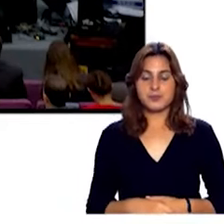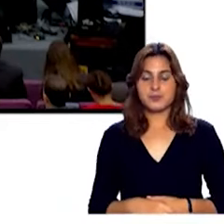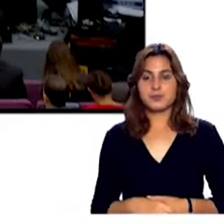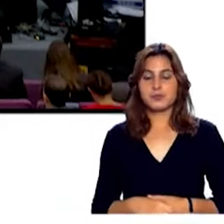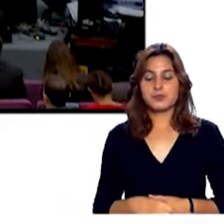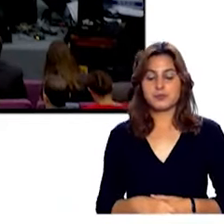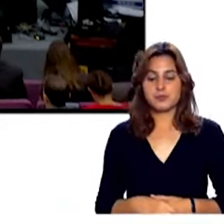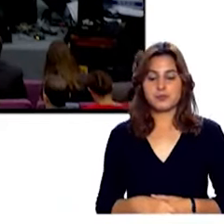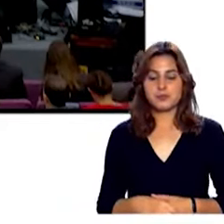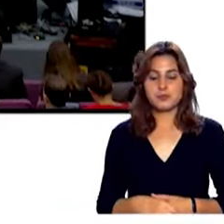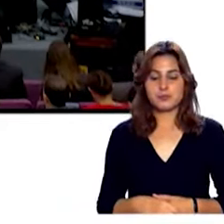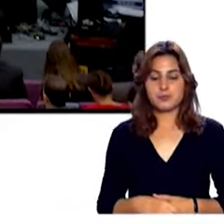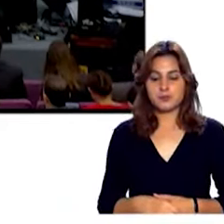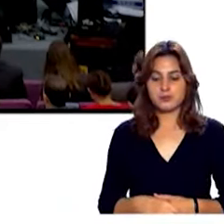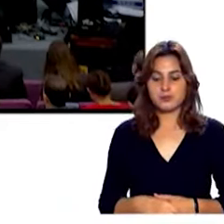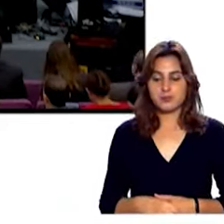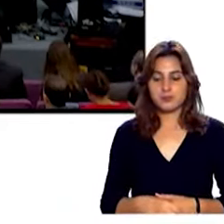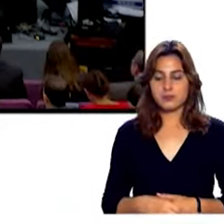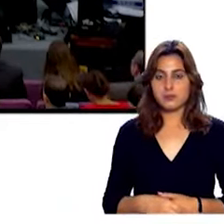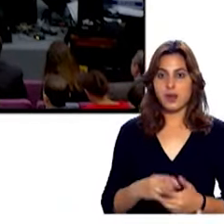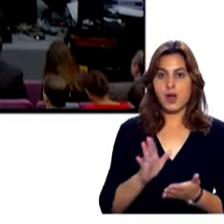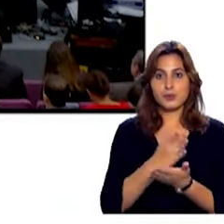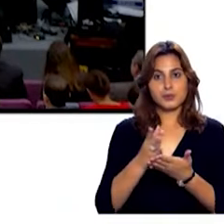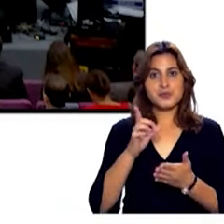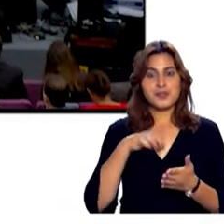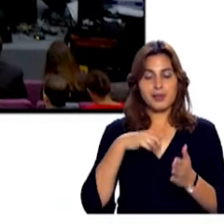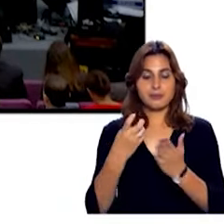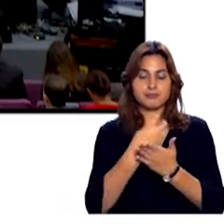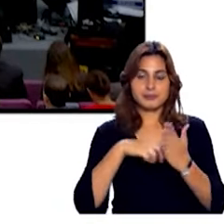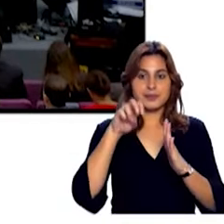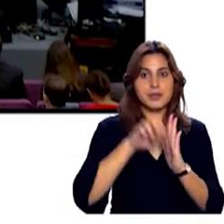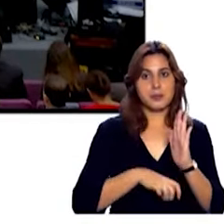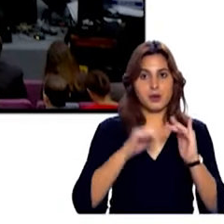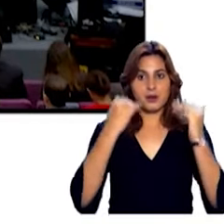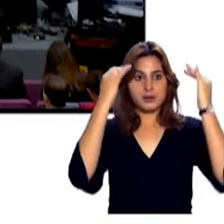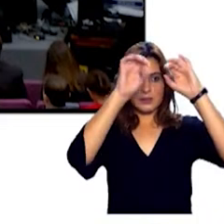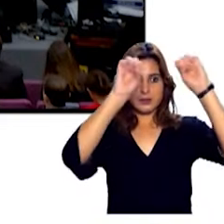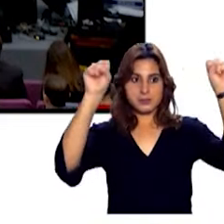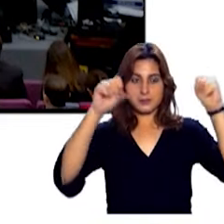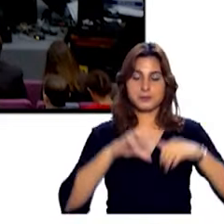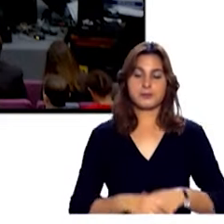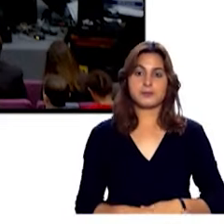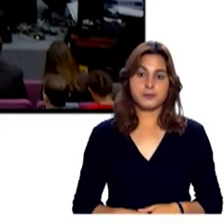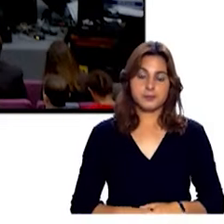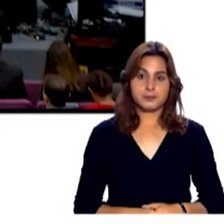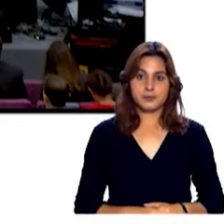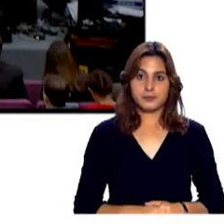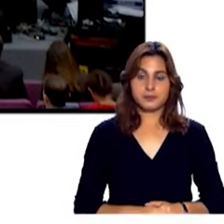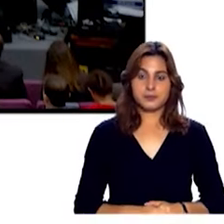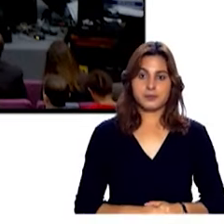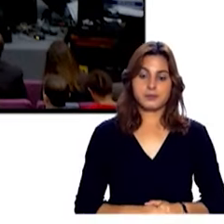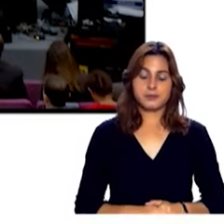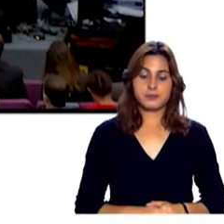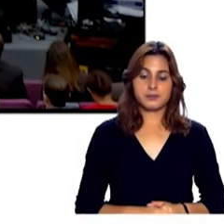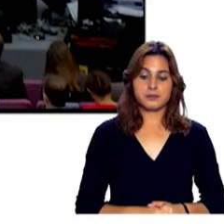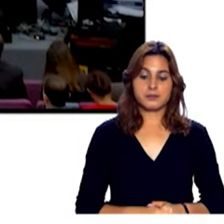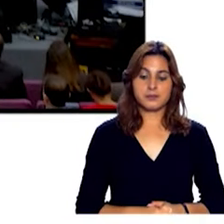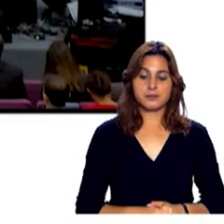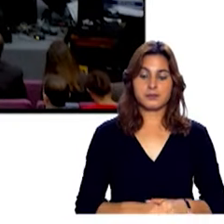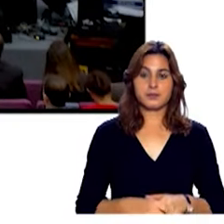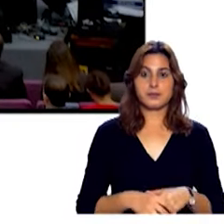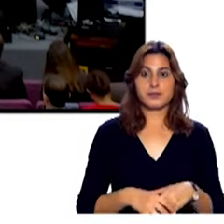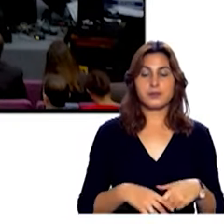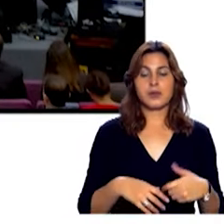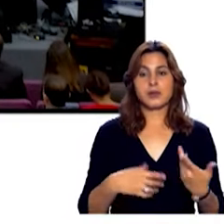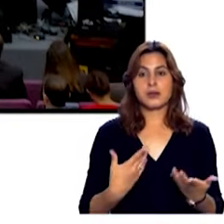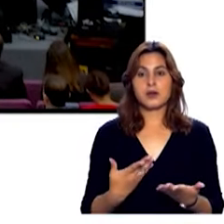Della corte di cassazione quindi questo oltre a significare per I mal pensanti che l'italia